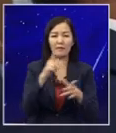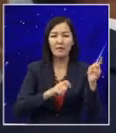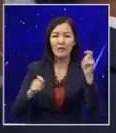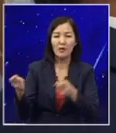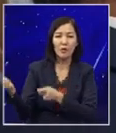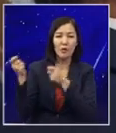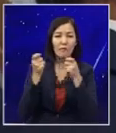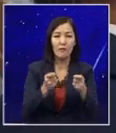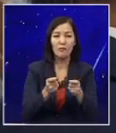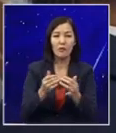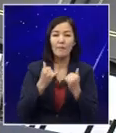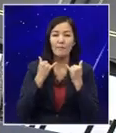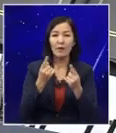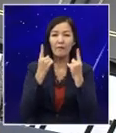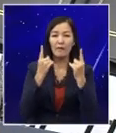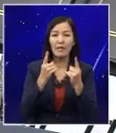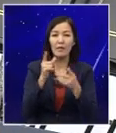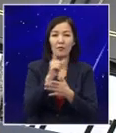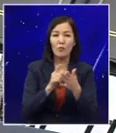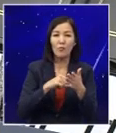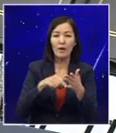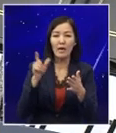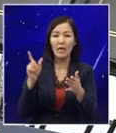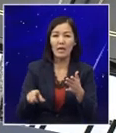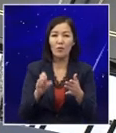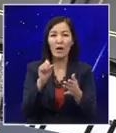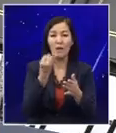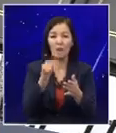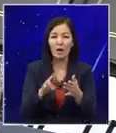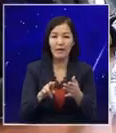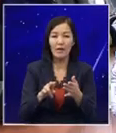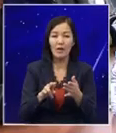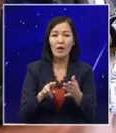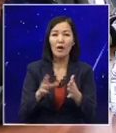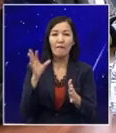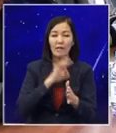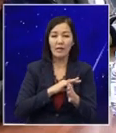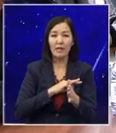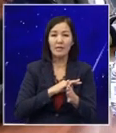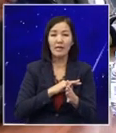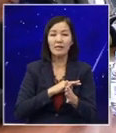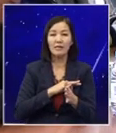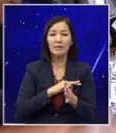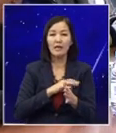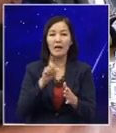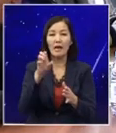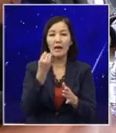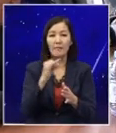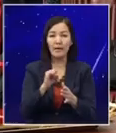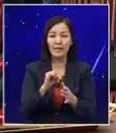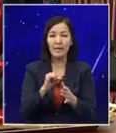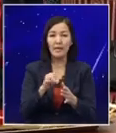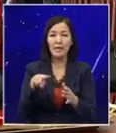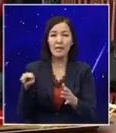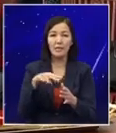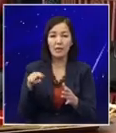везут произведения, посвященные великому поэту и мыслителю. Внесла свой вклад в увековечивание имени основоположника казахской письменной